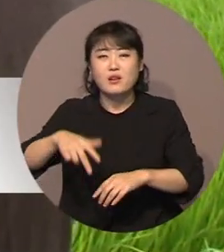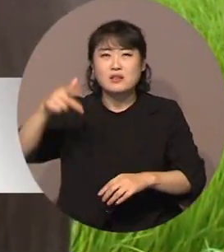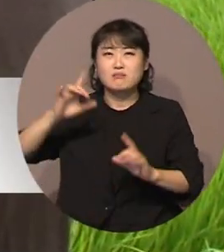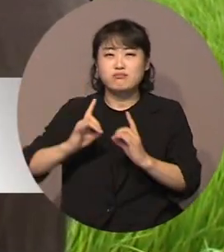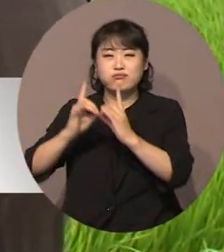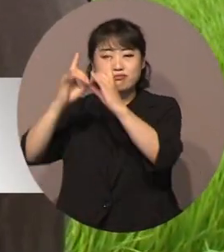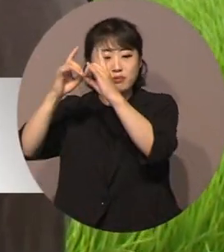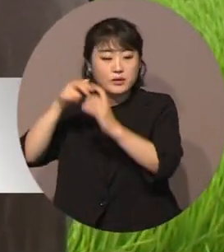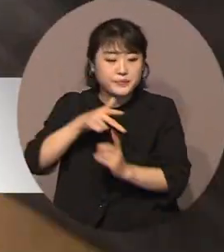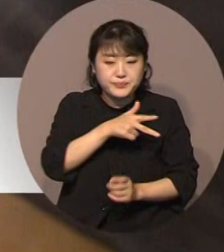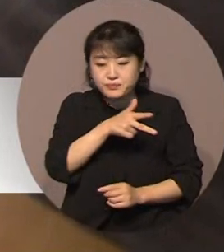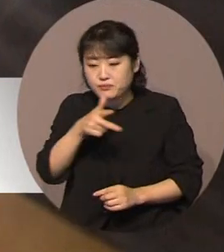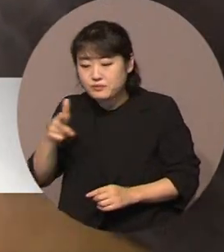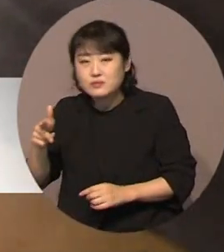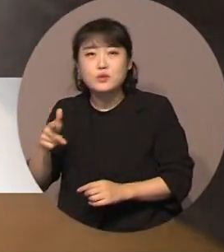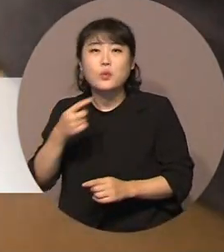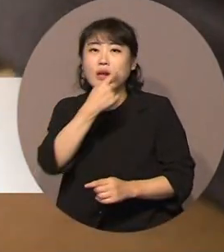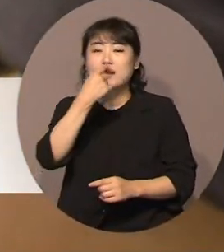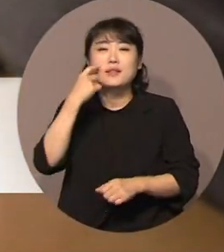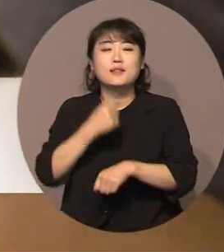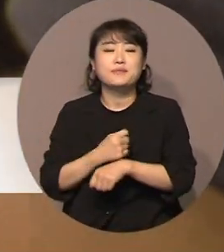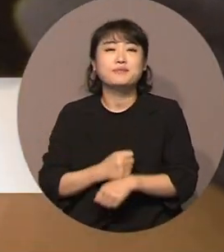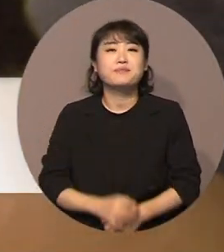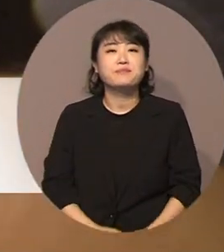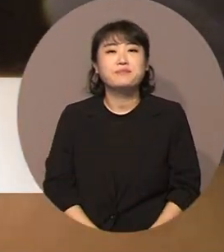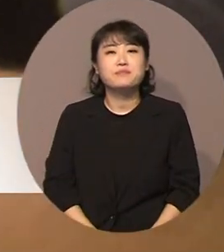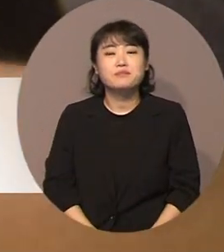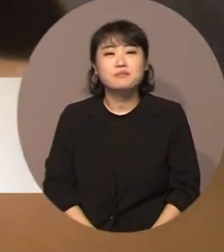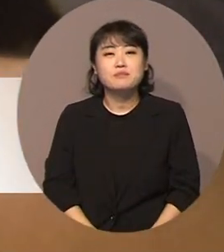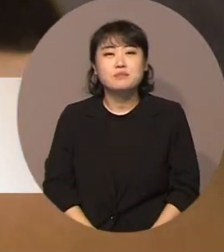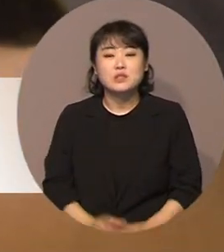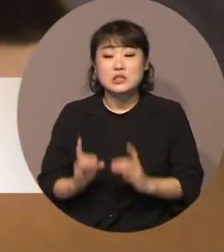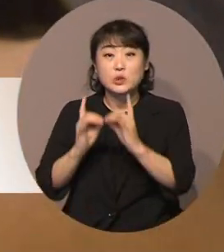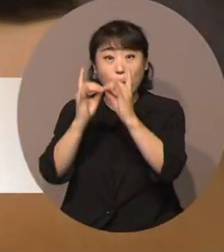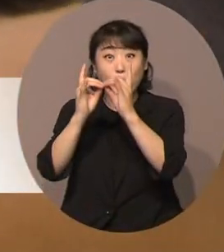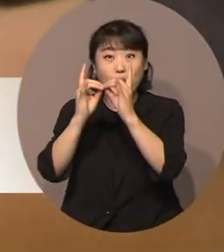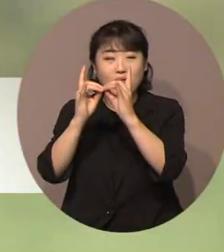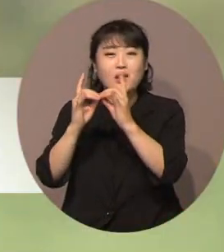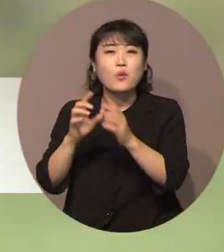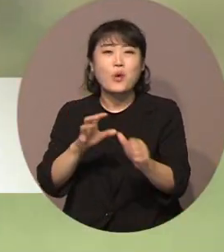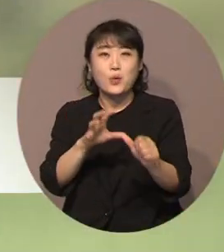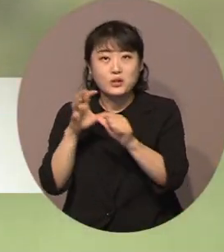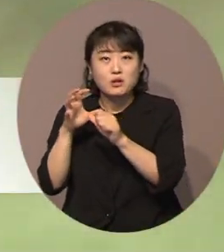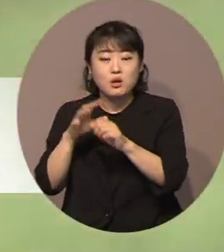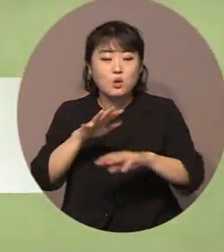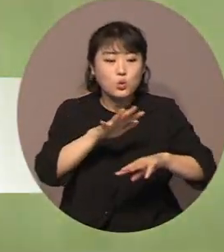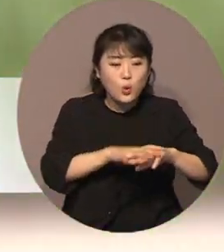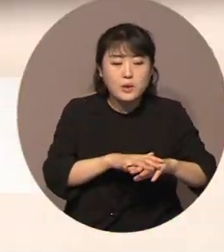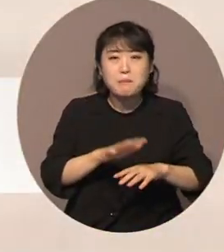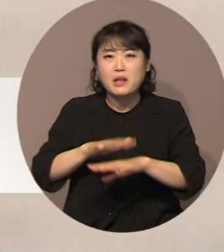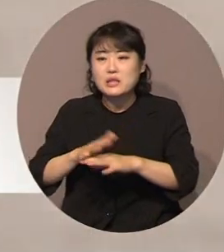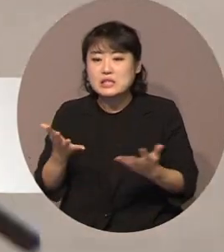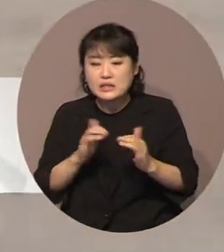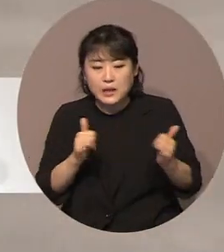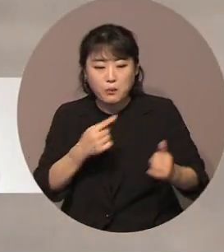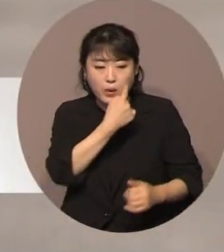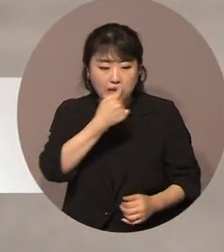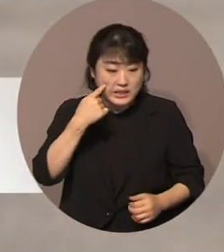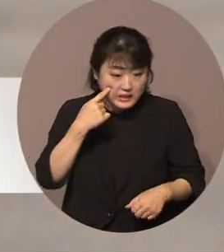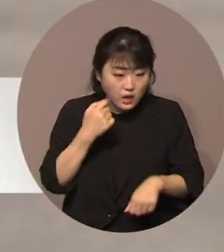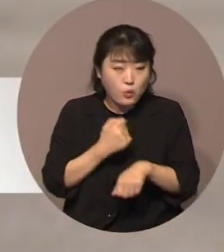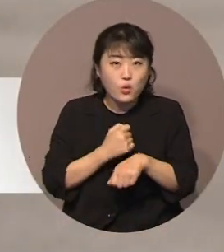활동에 나섭니다 군은 드론을 통한 실시간 중계 시스템을 활용해 논과 밭에 있는 작업자를